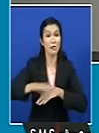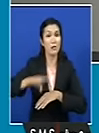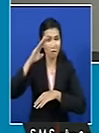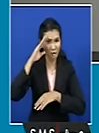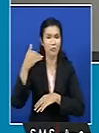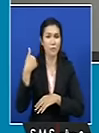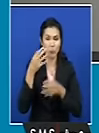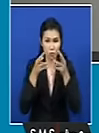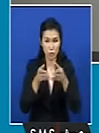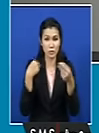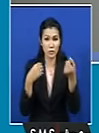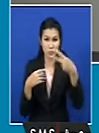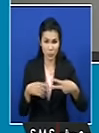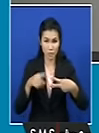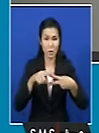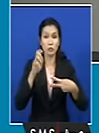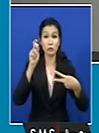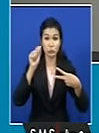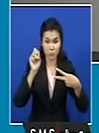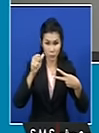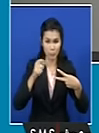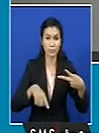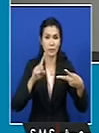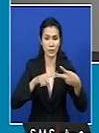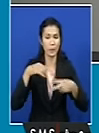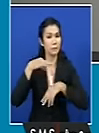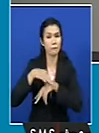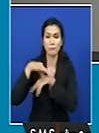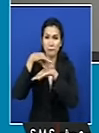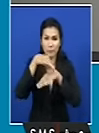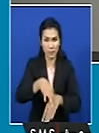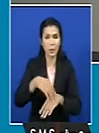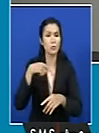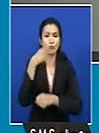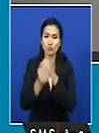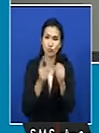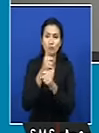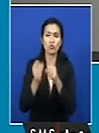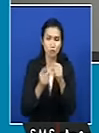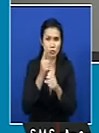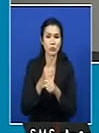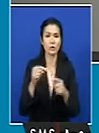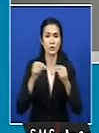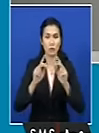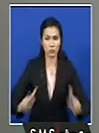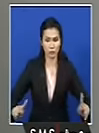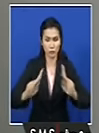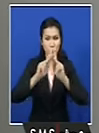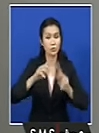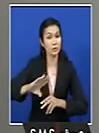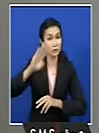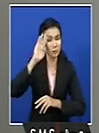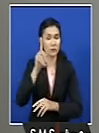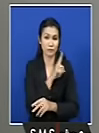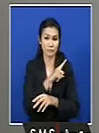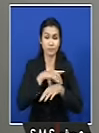ความจริงแล้วก็มีอยู่2วิธีด้วยกันคือการสอบคัดเลือกและการแต่งตั้งบรรจุนี่มีเป็นประจำทุกปีอยู่แล้วนะคะโดยมีกระทรวงกลาโหมเป็นผู้ด